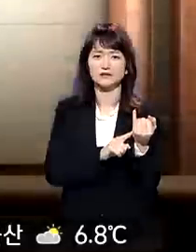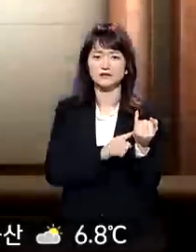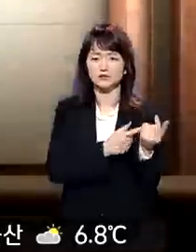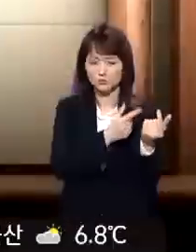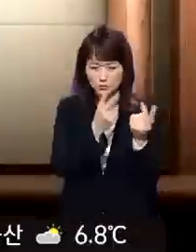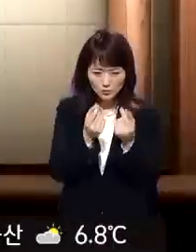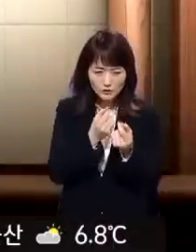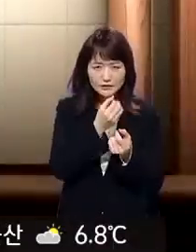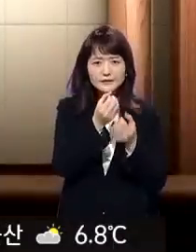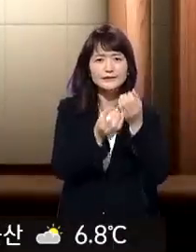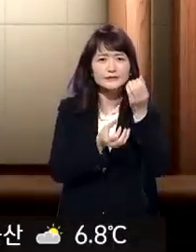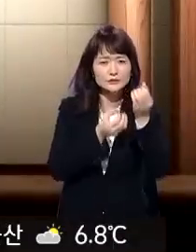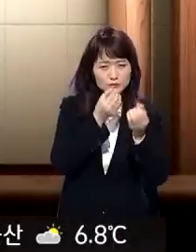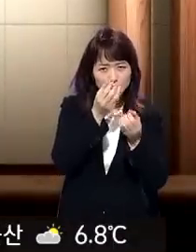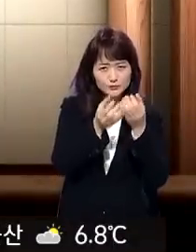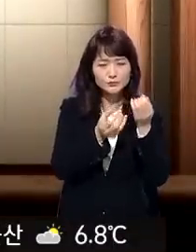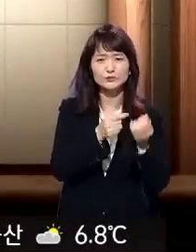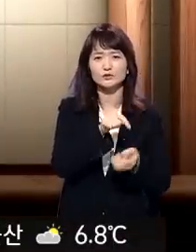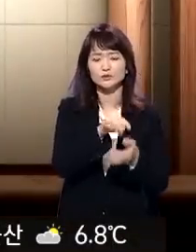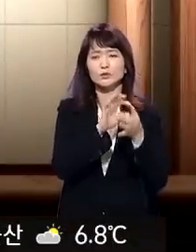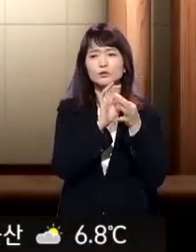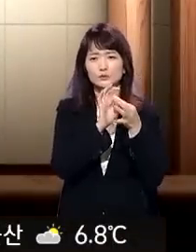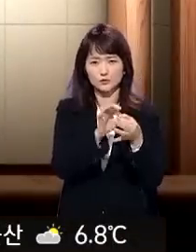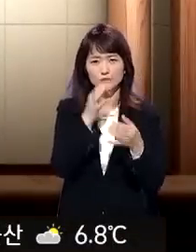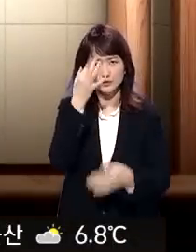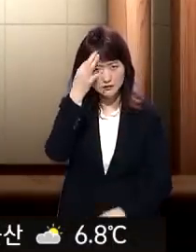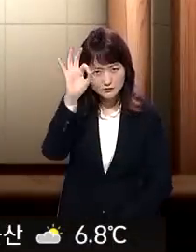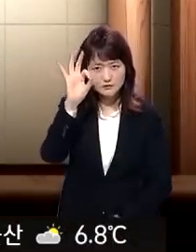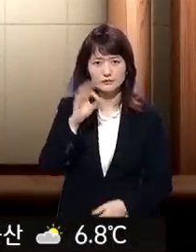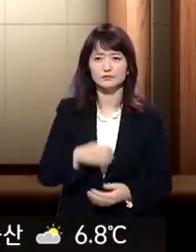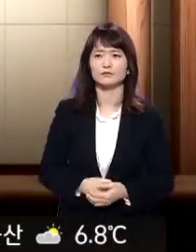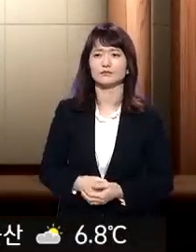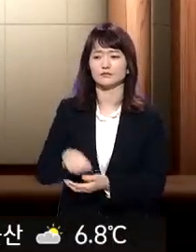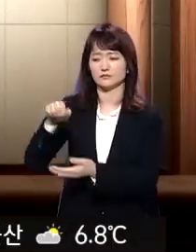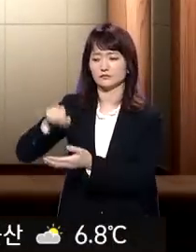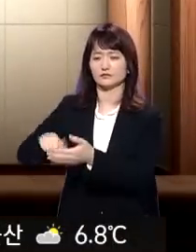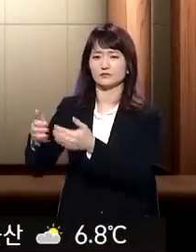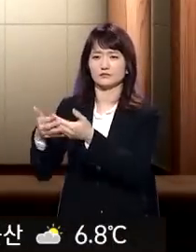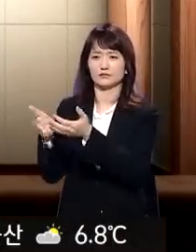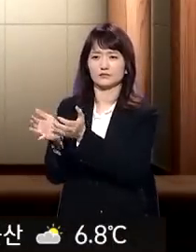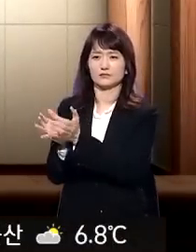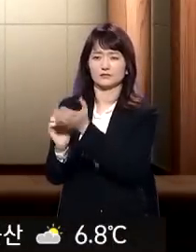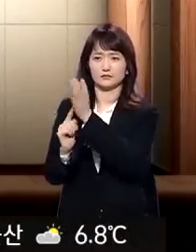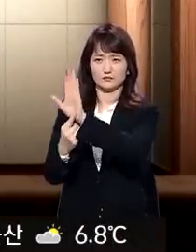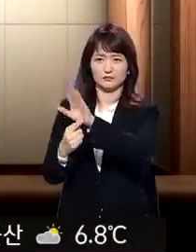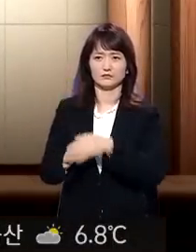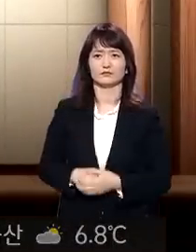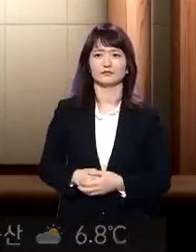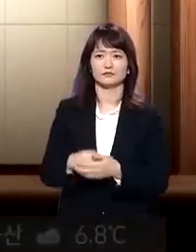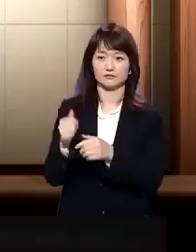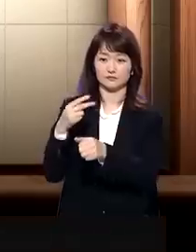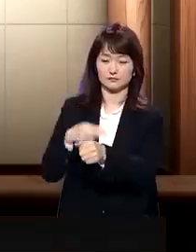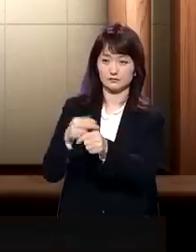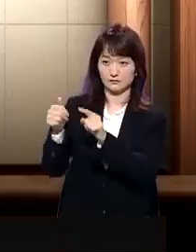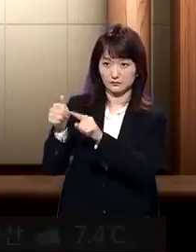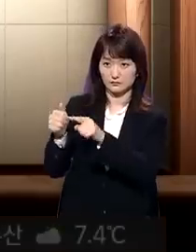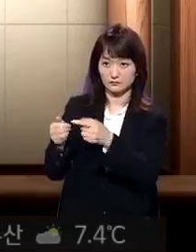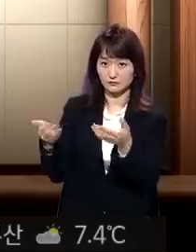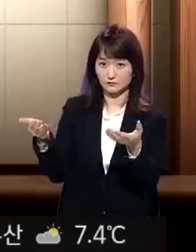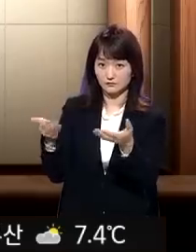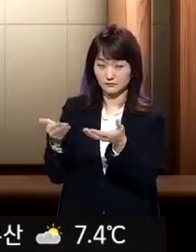진술, 또 신빙성 있는 진술 이것을 통해서 인정을 하는데요. 재판부 같은 경우는 피고인이 근무하던